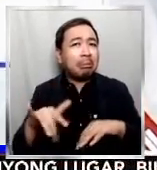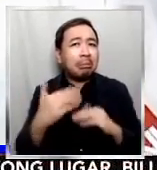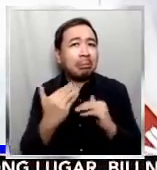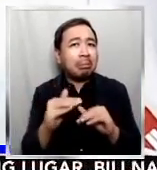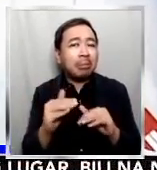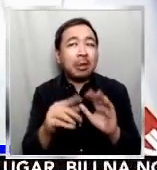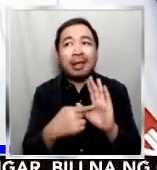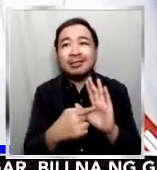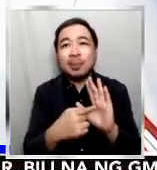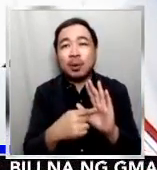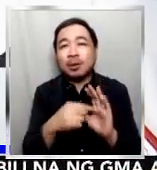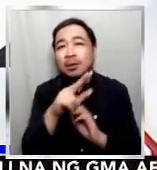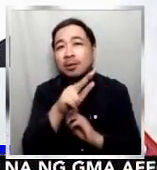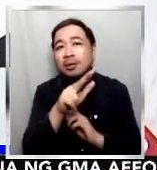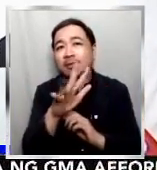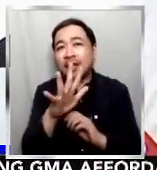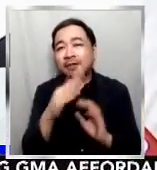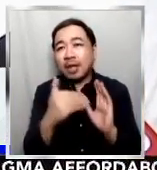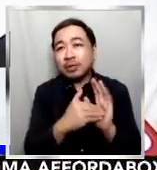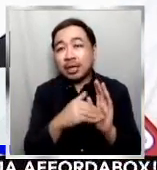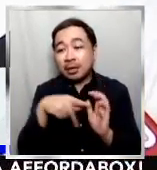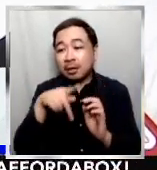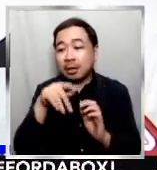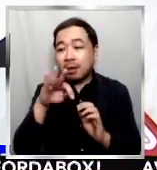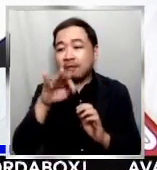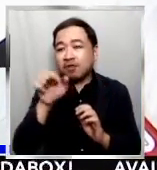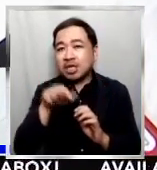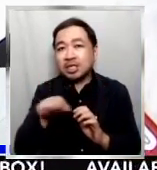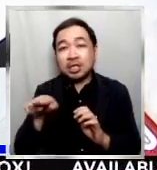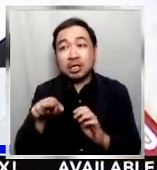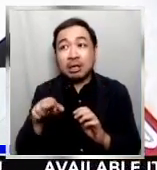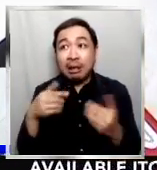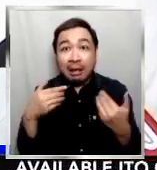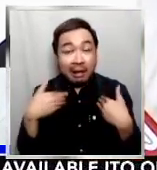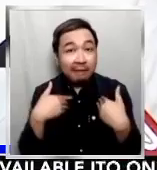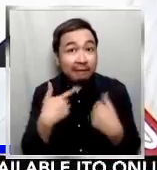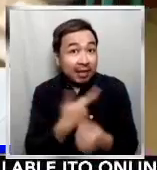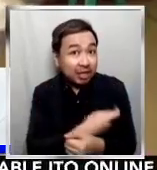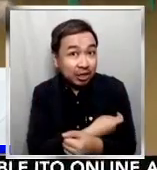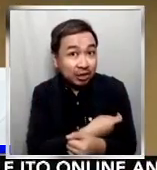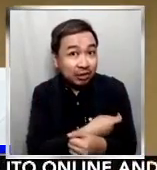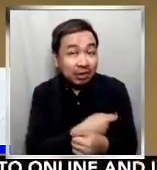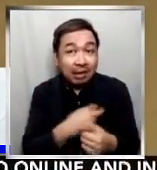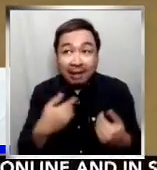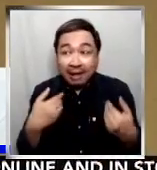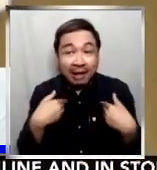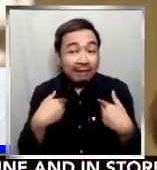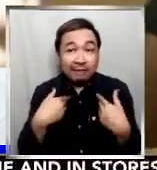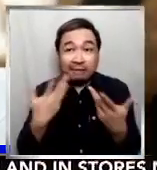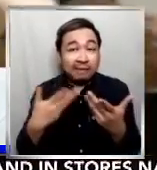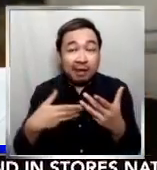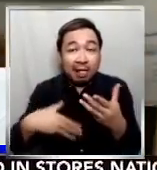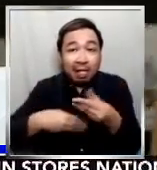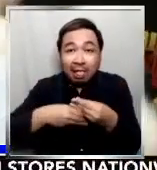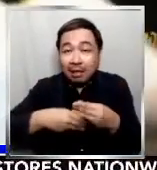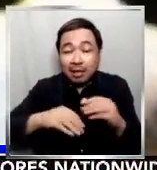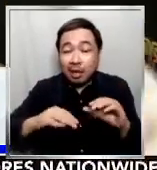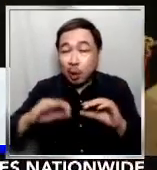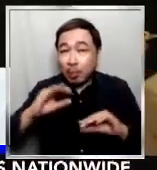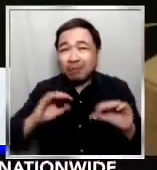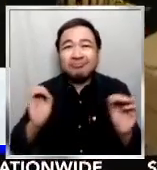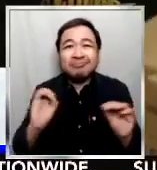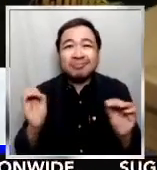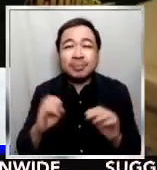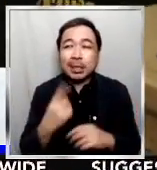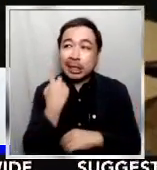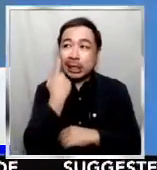35,000 na Pfizer dumating. O wala namang injection, wala namang diluent. Kanina, sinabi ng IATF na dumating na ang mga